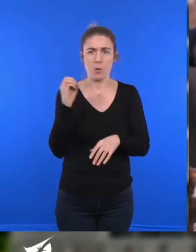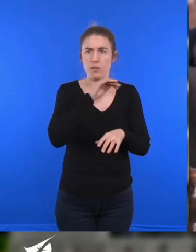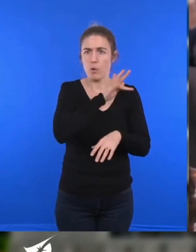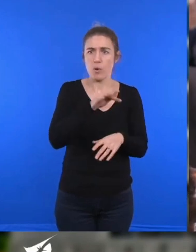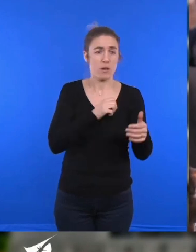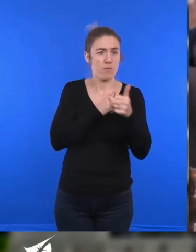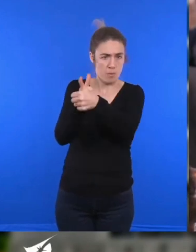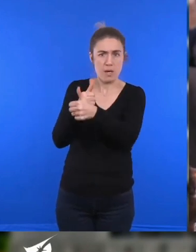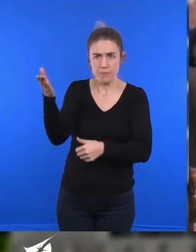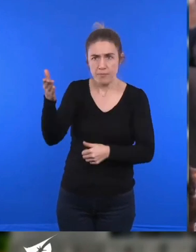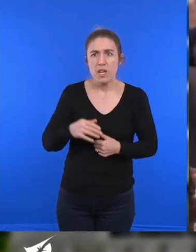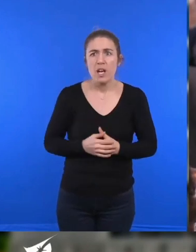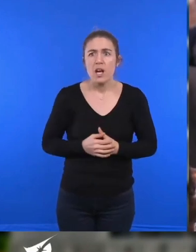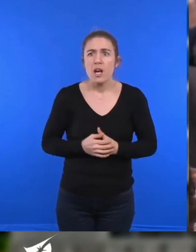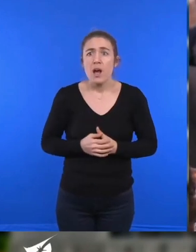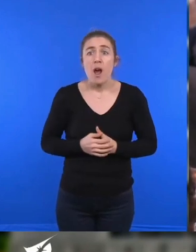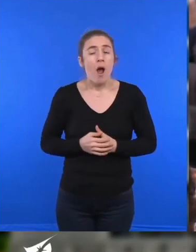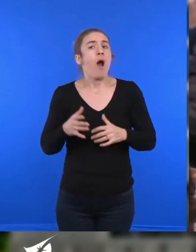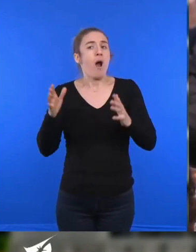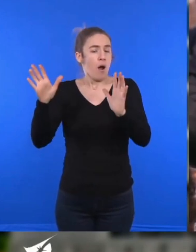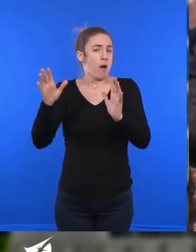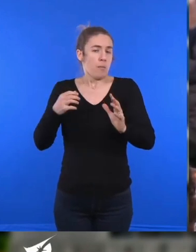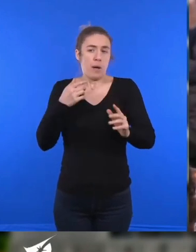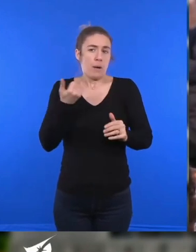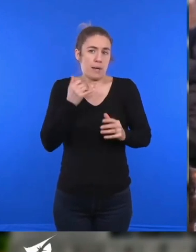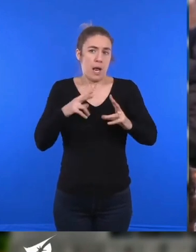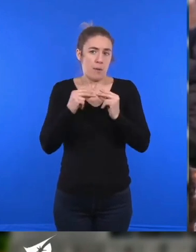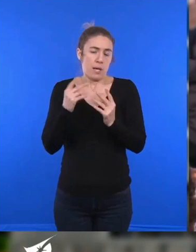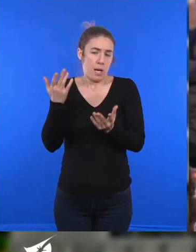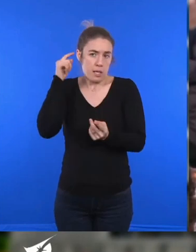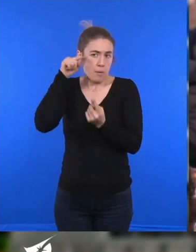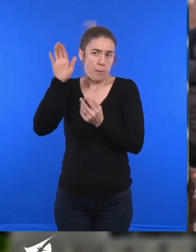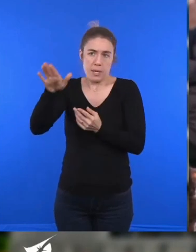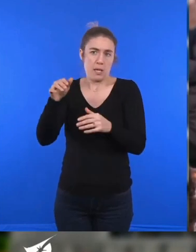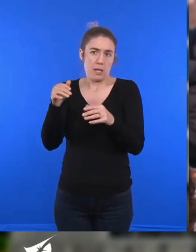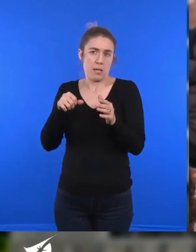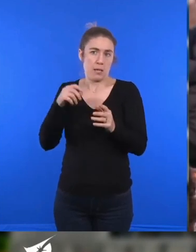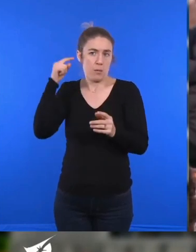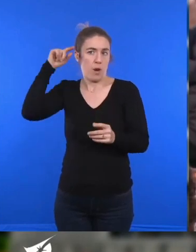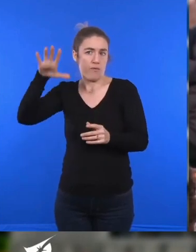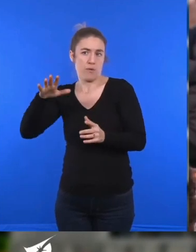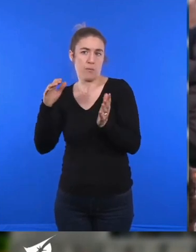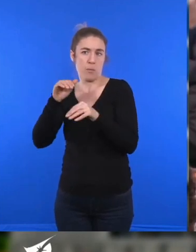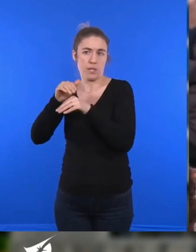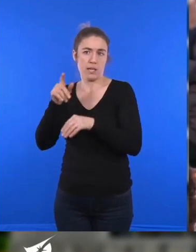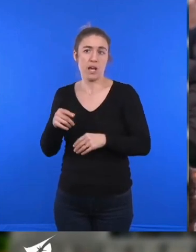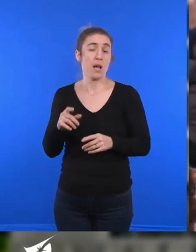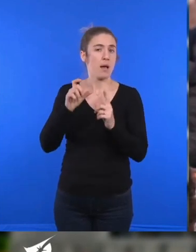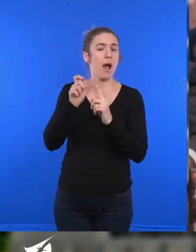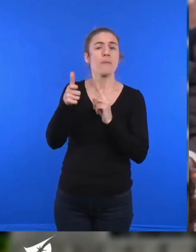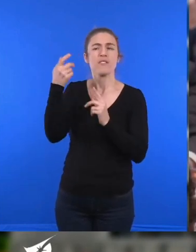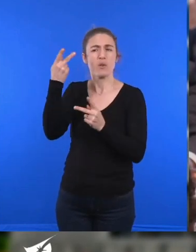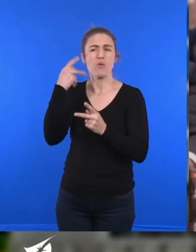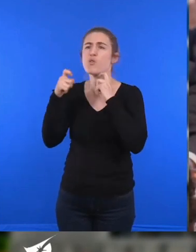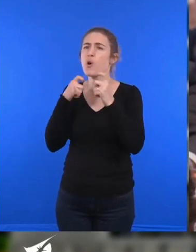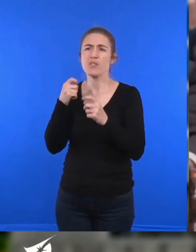ces décisions, ni de dire où ça se situe sur le champ politique. Oui, vous serez comptable de sa violence verbale, de